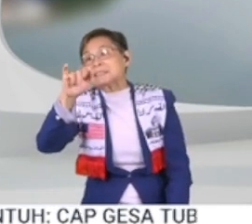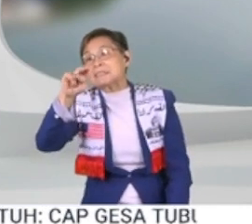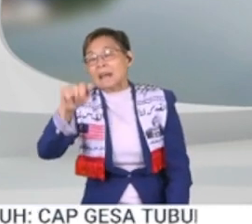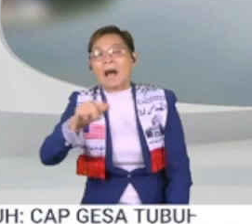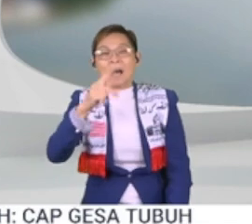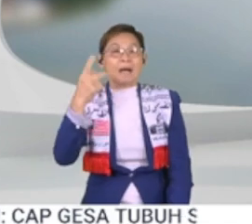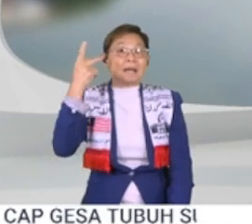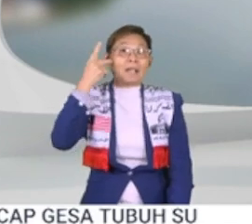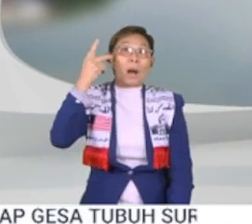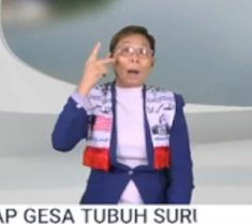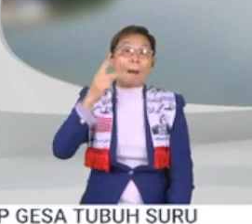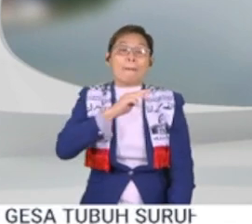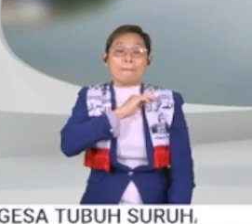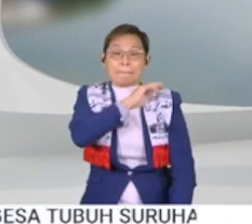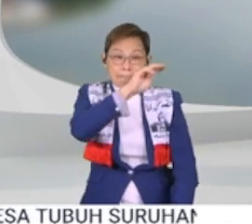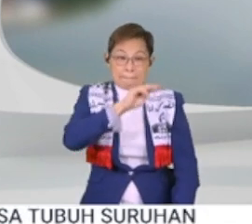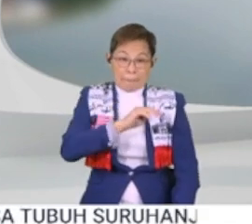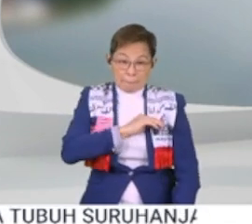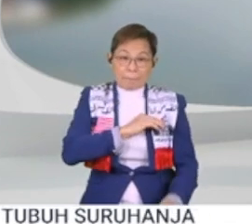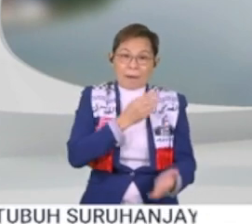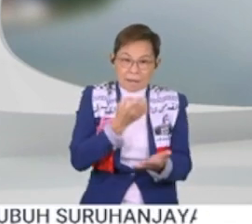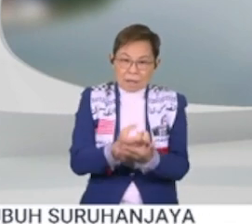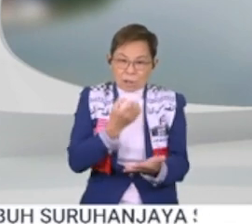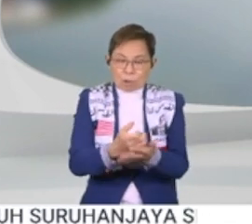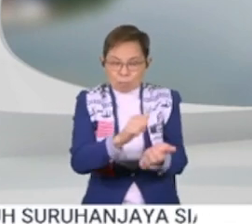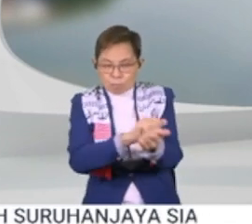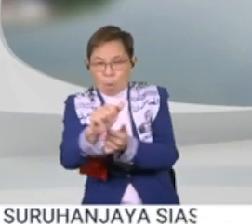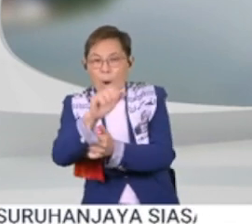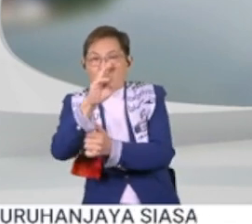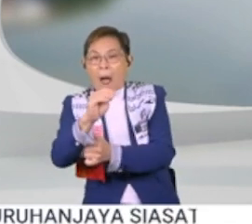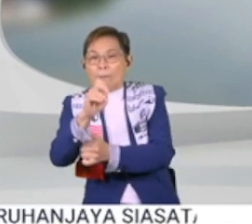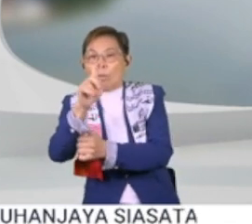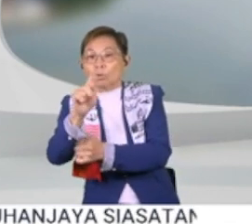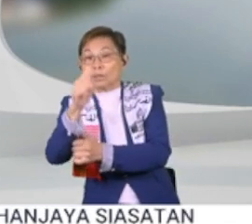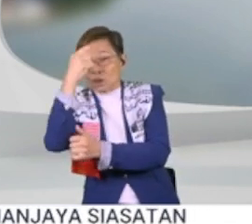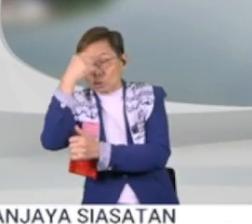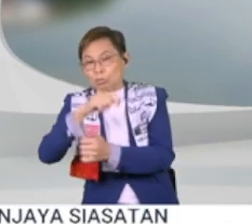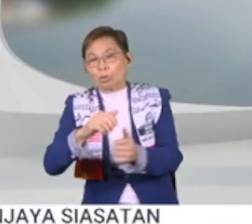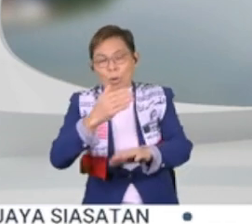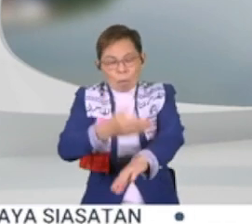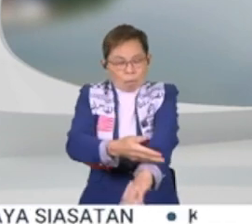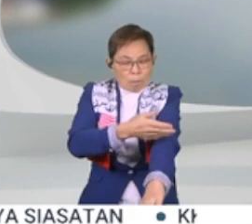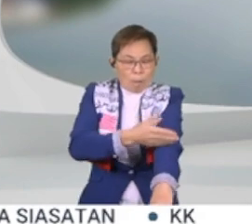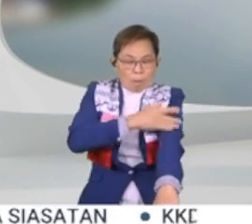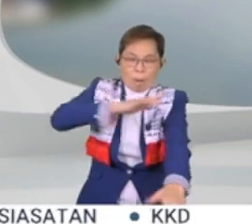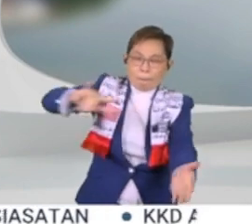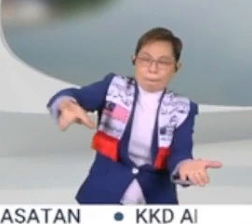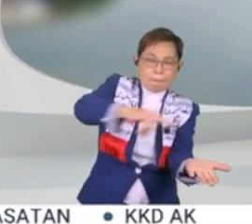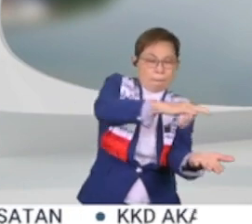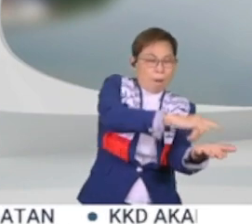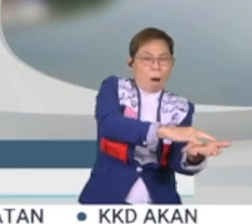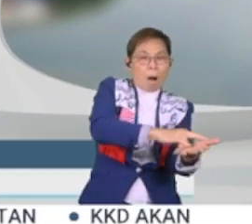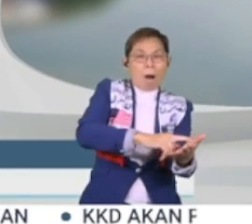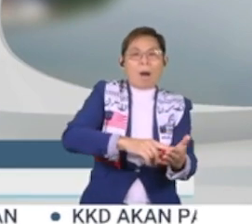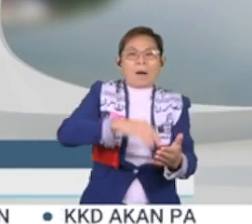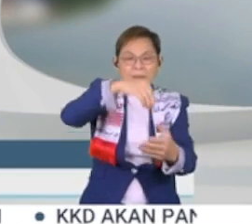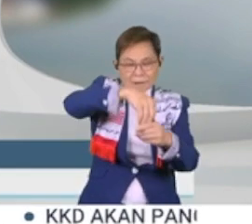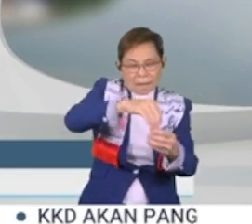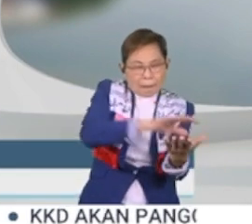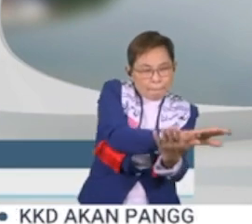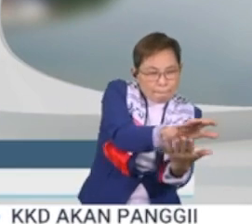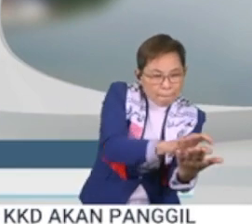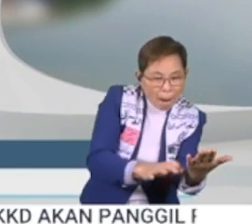ekonomi telah meluluskan permohonan Kementerian pengangkutan mot untuk menaik taraf lapangan terbang tersebut dalam rolling plan